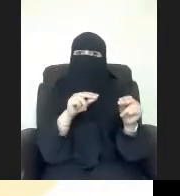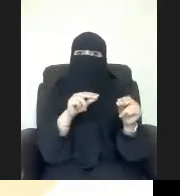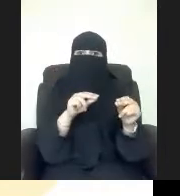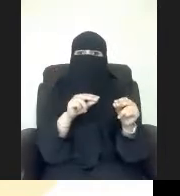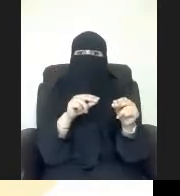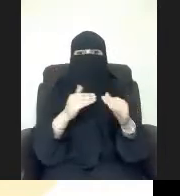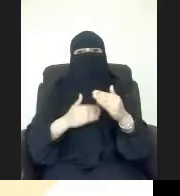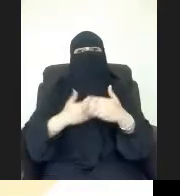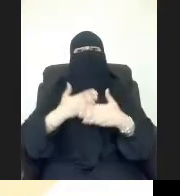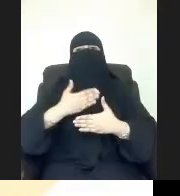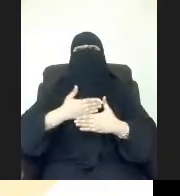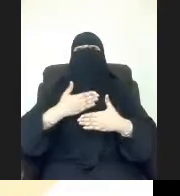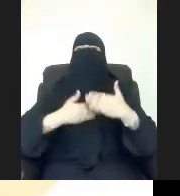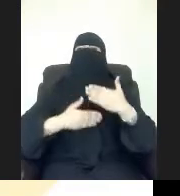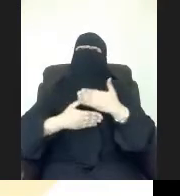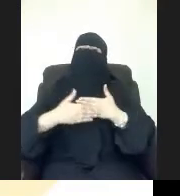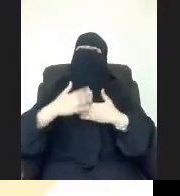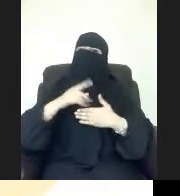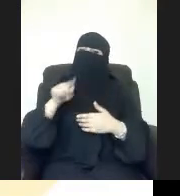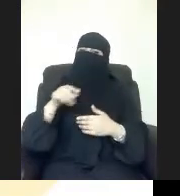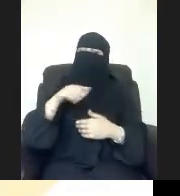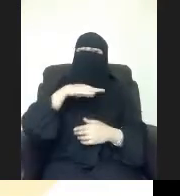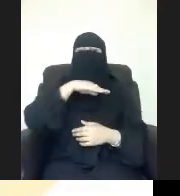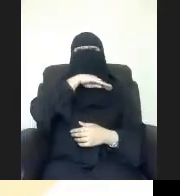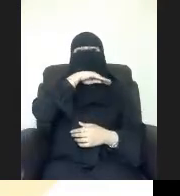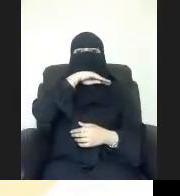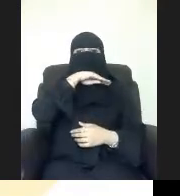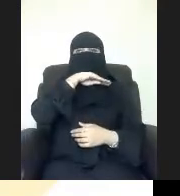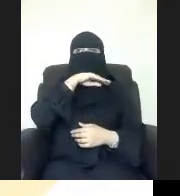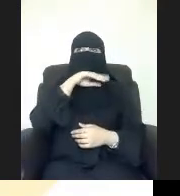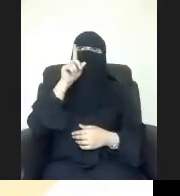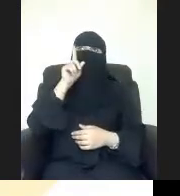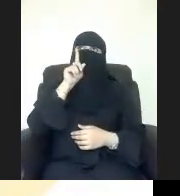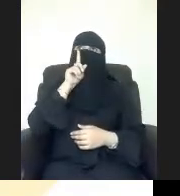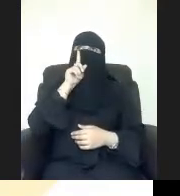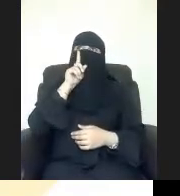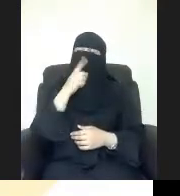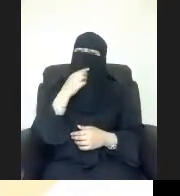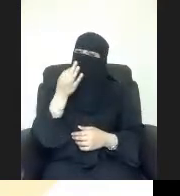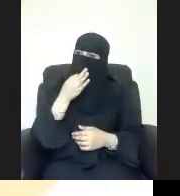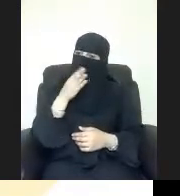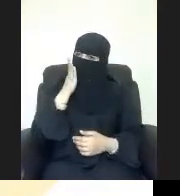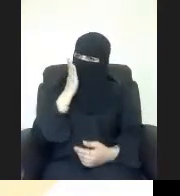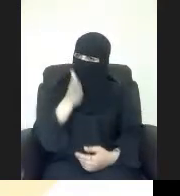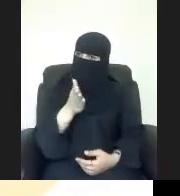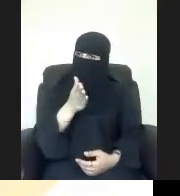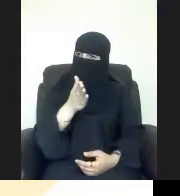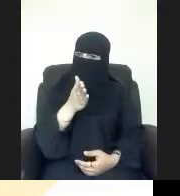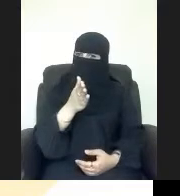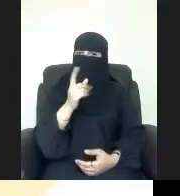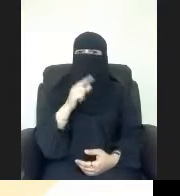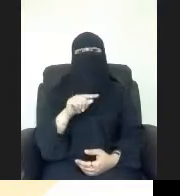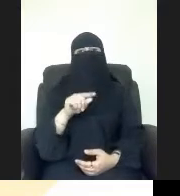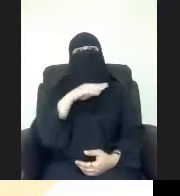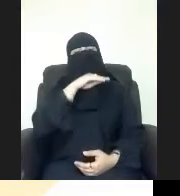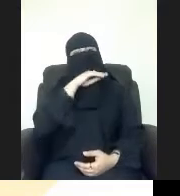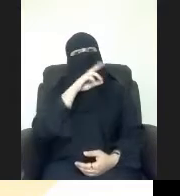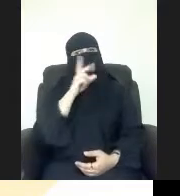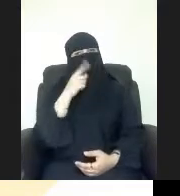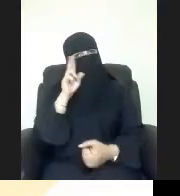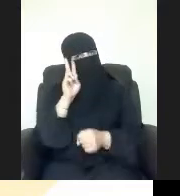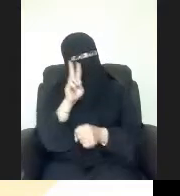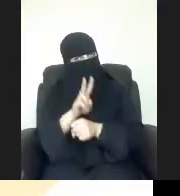لدى ابنك في المنزل، لما تكون صادق فيتعلم منك الصدق، لما تكون كاذب فيتعلم منك